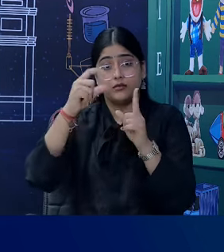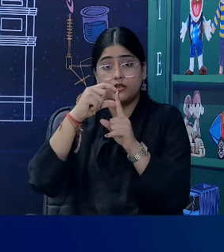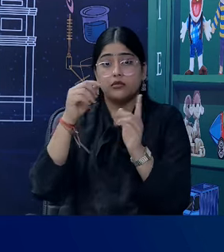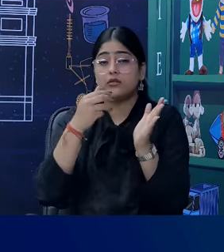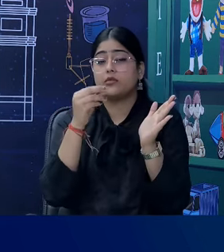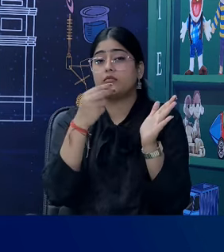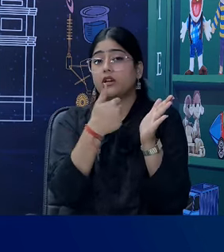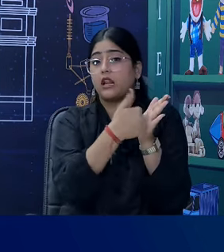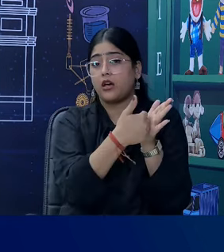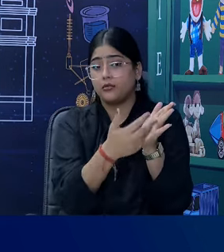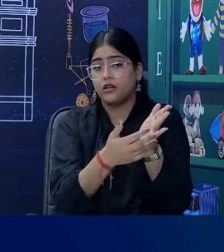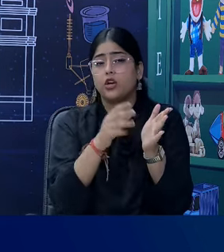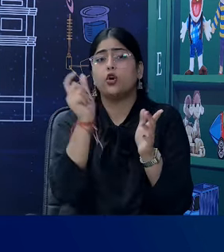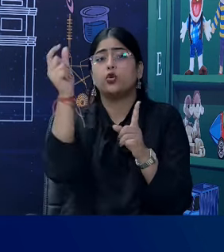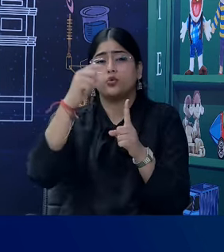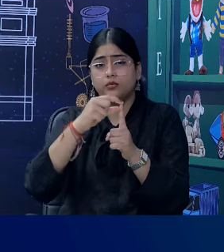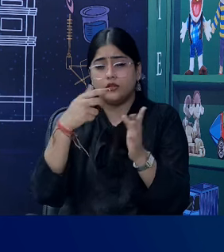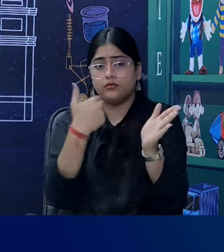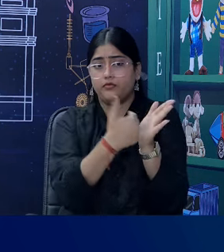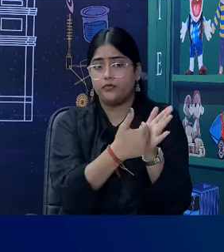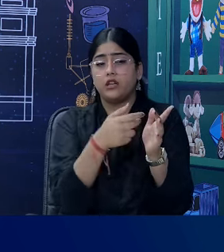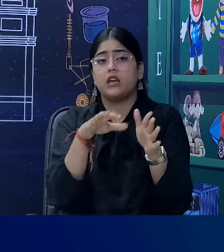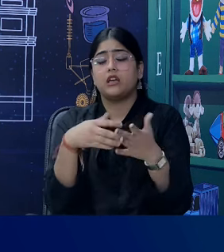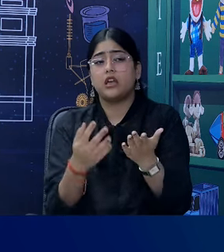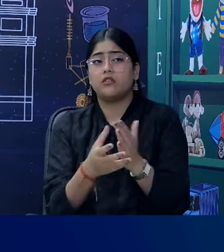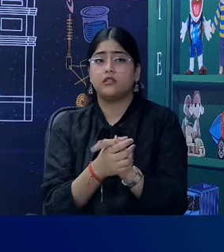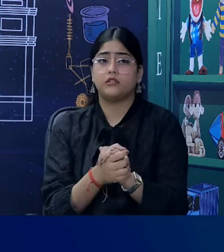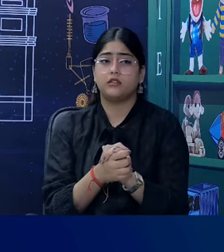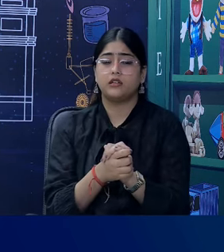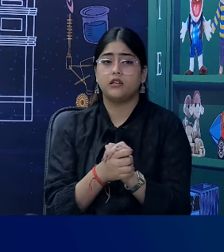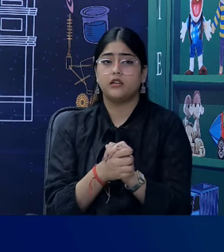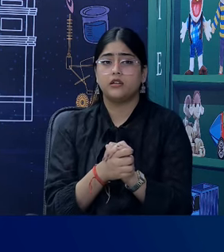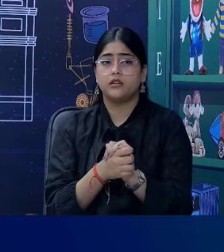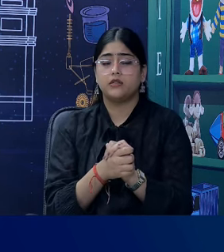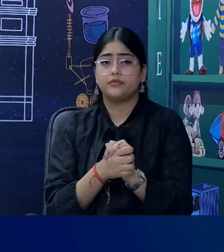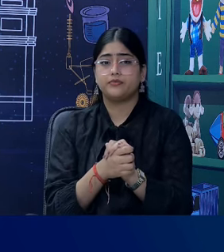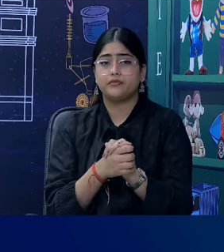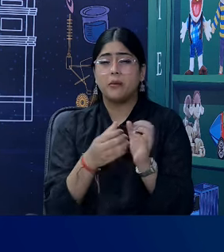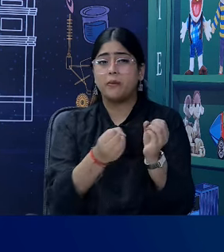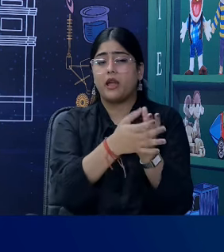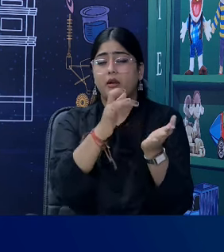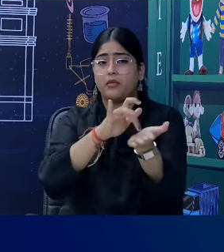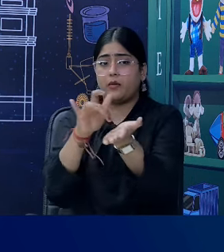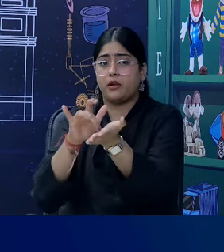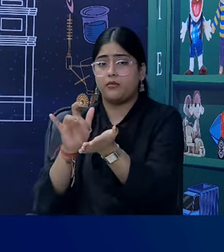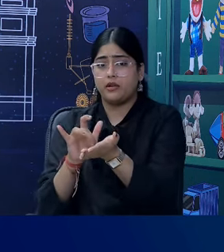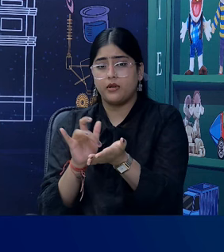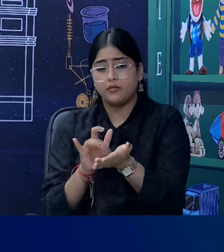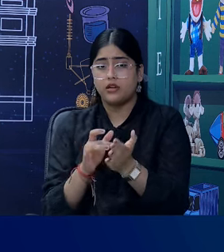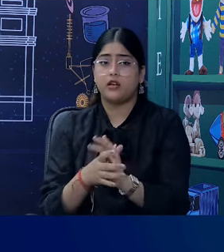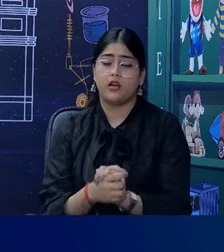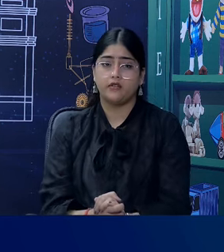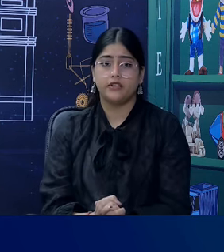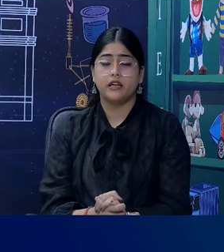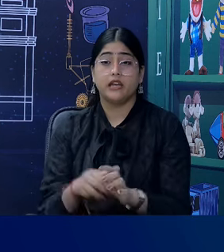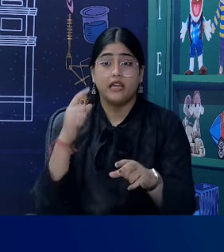है उत्तर प्रदेश में लगा रखा है और यहां पर पश्चिम बंगाल में भी लगा रखा है और बिल में लिखा गया यानी जब भी बच्चा इसे छूकर देखेगा तो